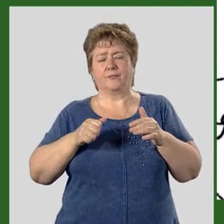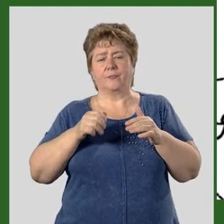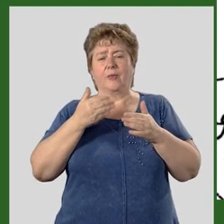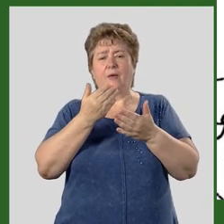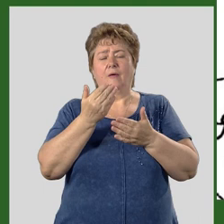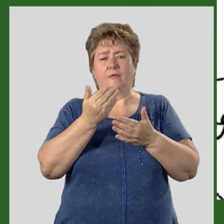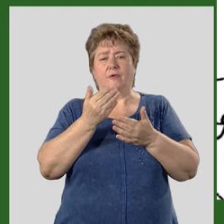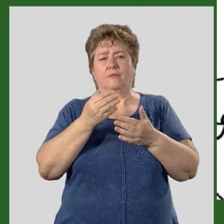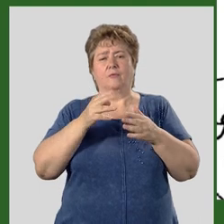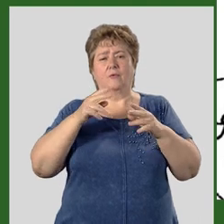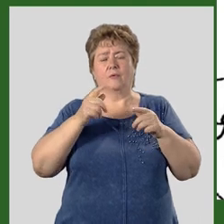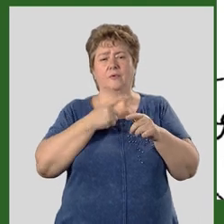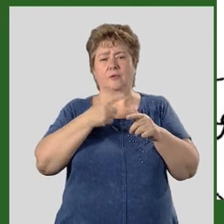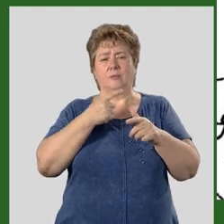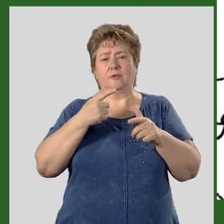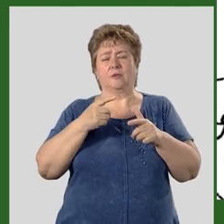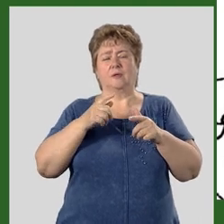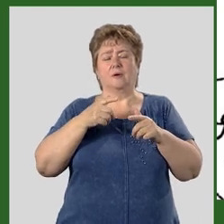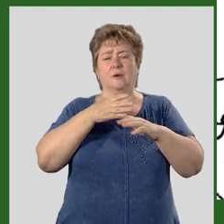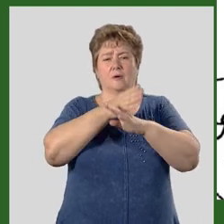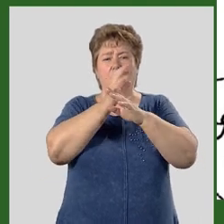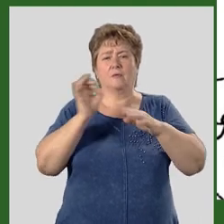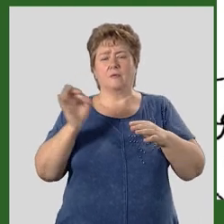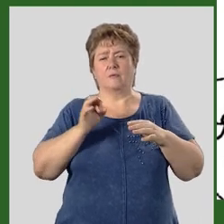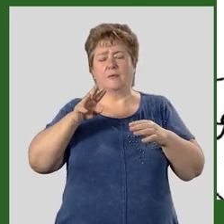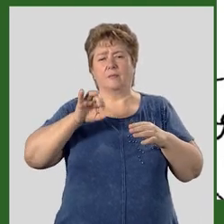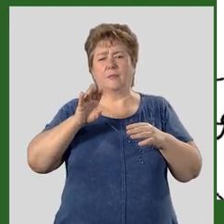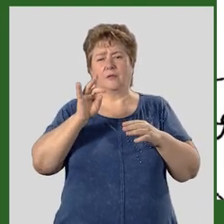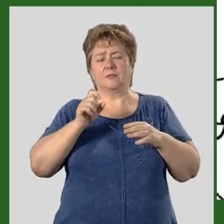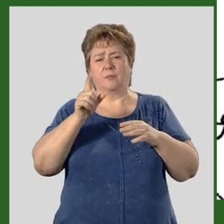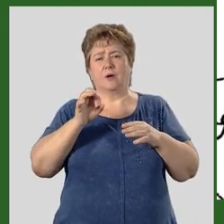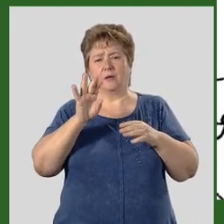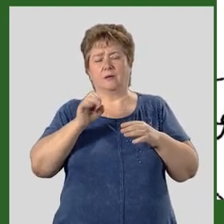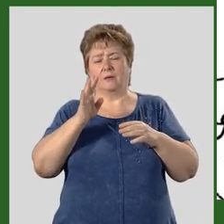В его честь названо высокогорное озеро Мерцбахера.